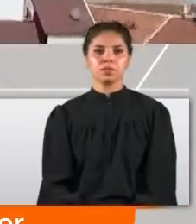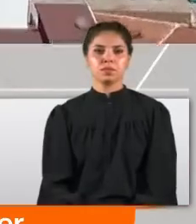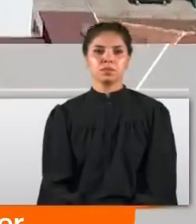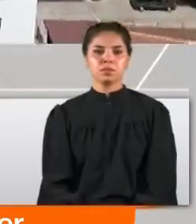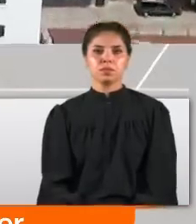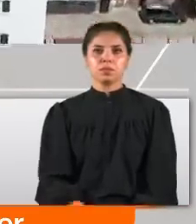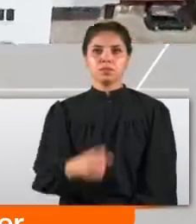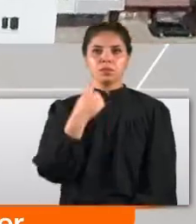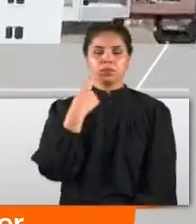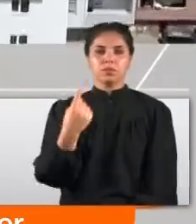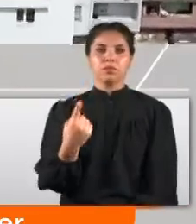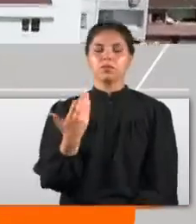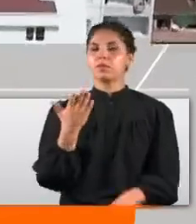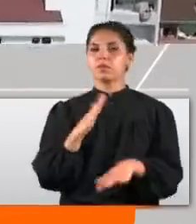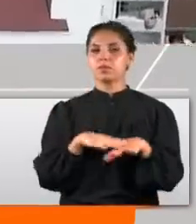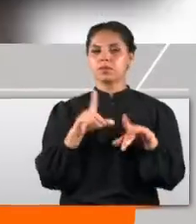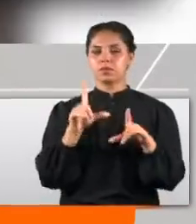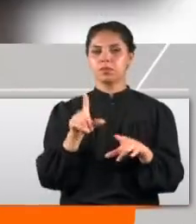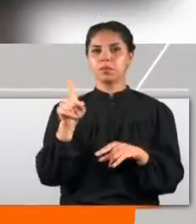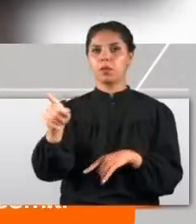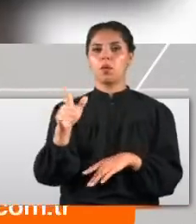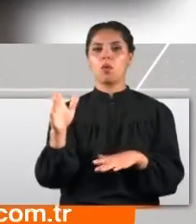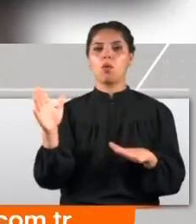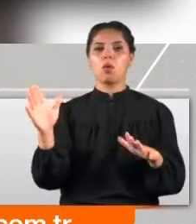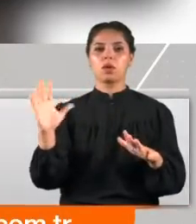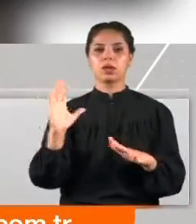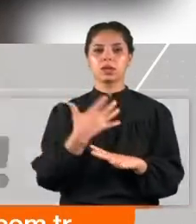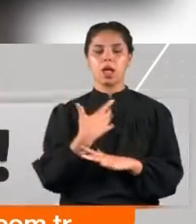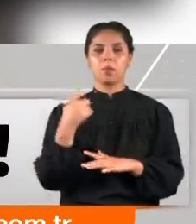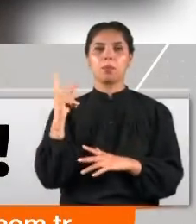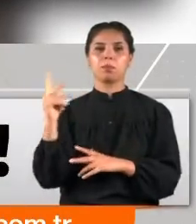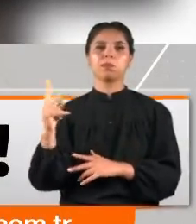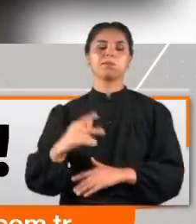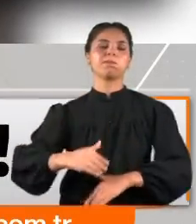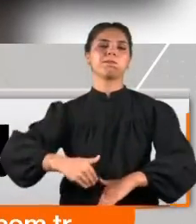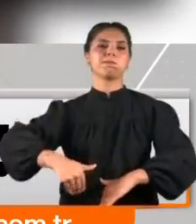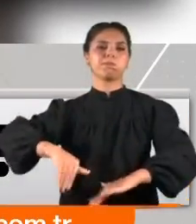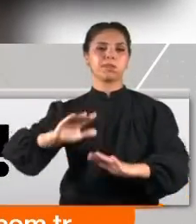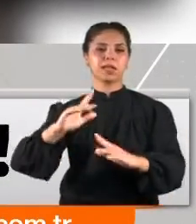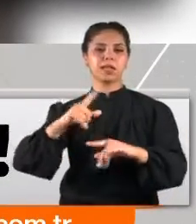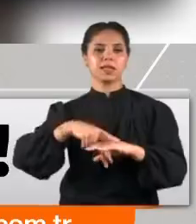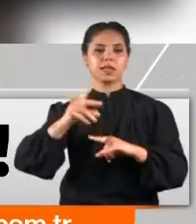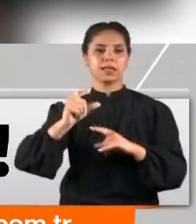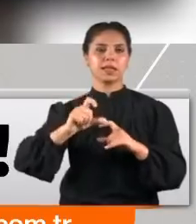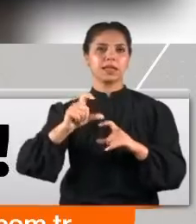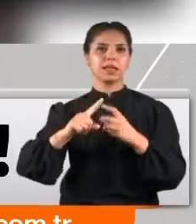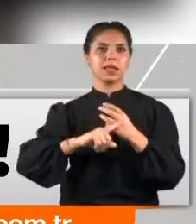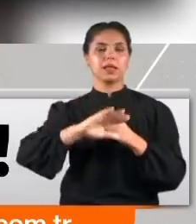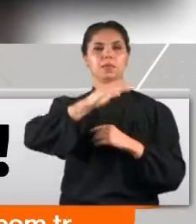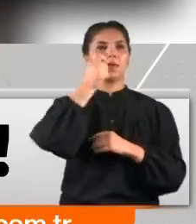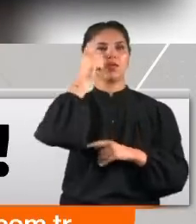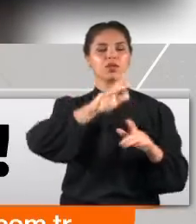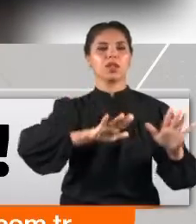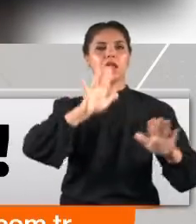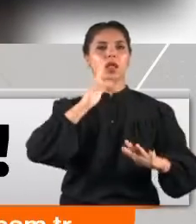Bu noktada olacak şey şu, o mülk artık sizin olmaktan çıkıyor, hissenizi bir başkası